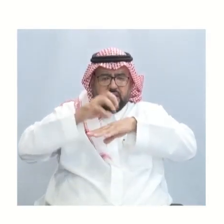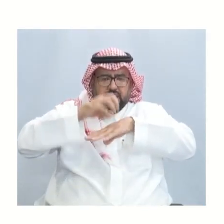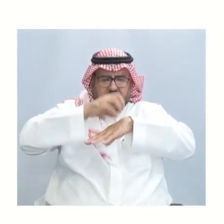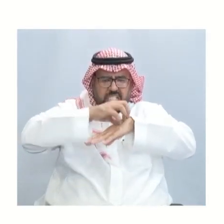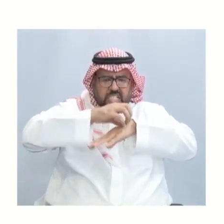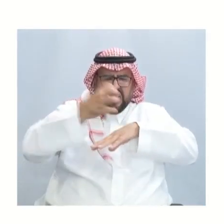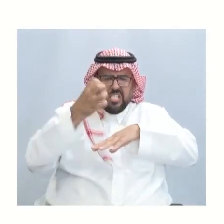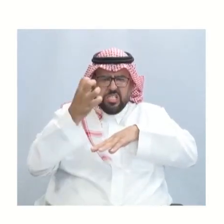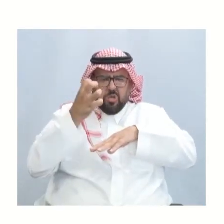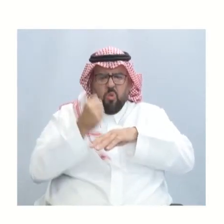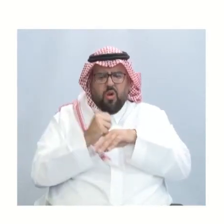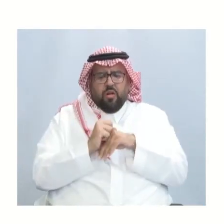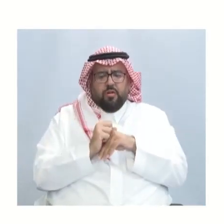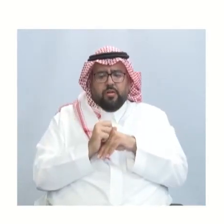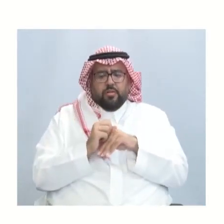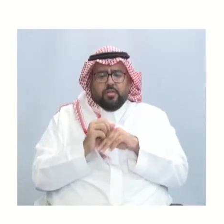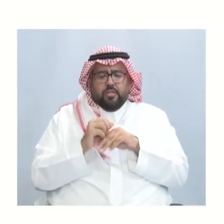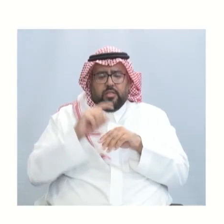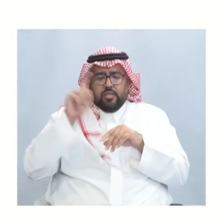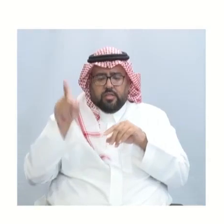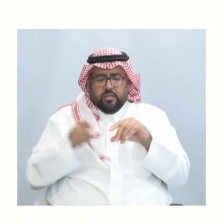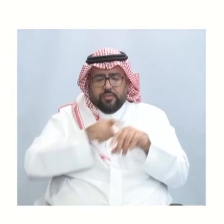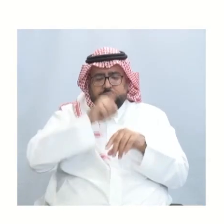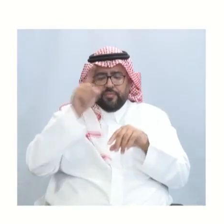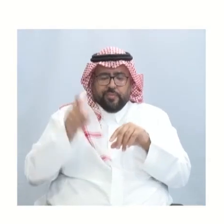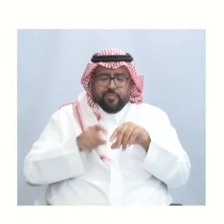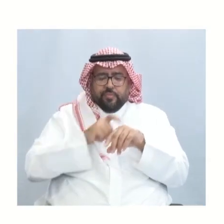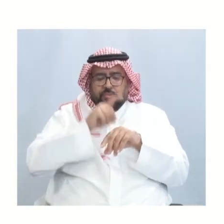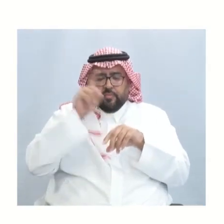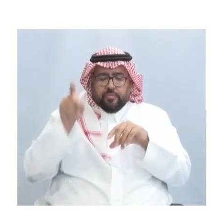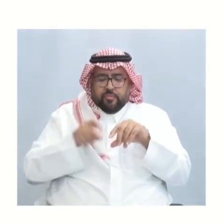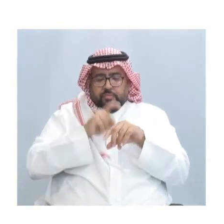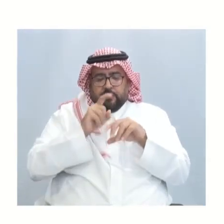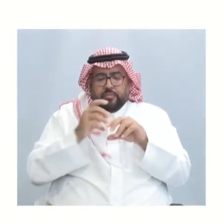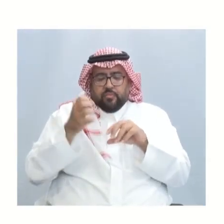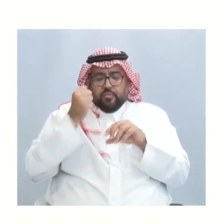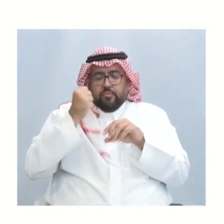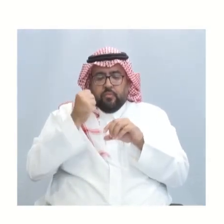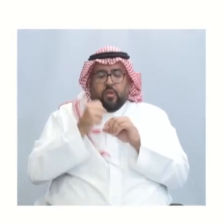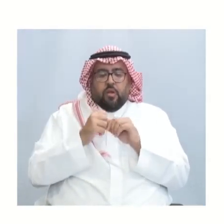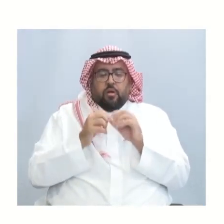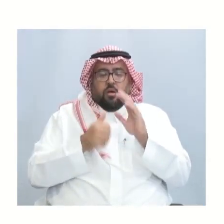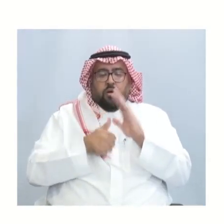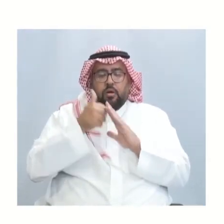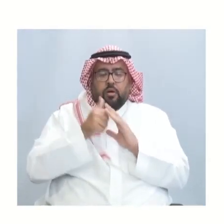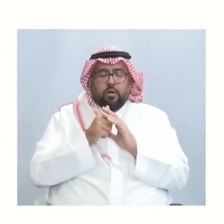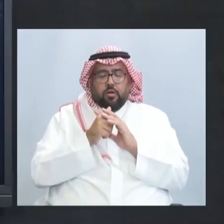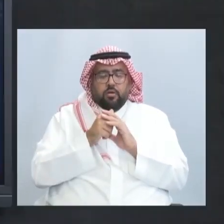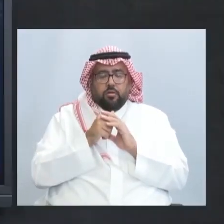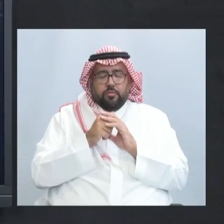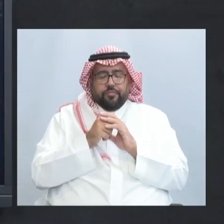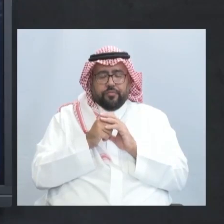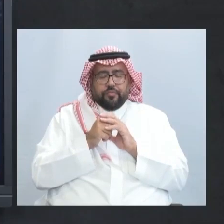سميك لديها اجهزه دورانيه وتنفس ذات كفاءه او ذات فاعليه اكبر من